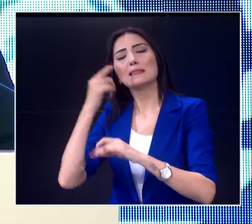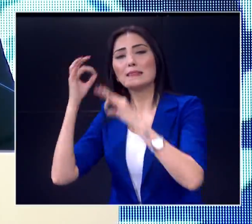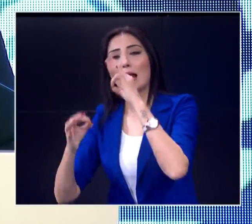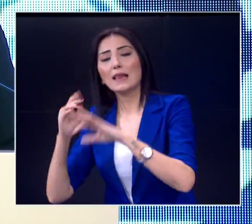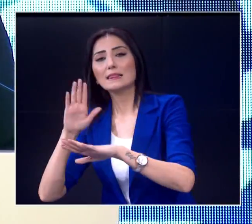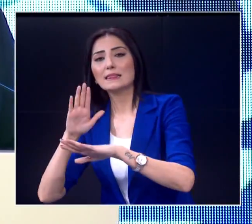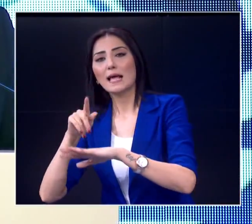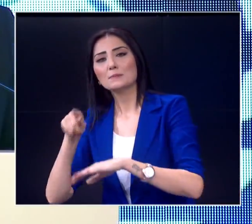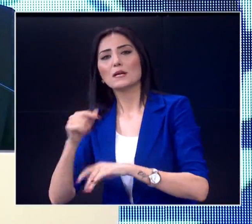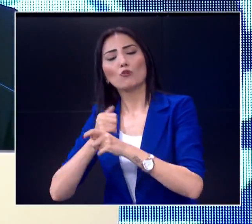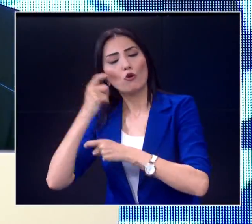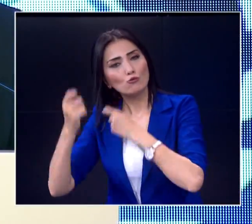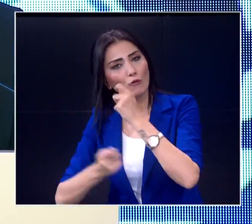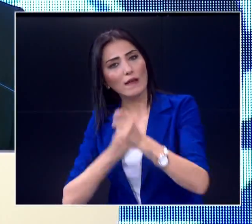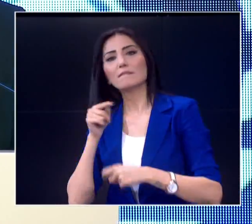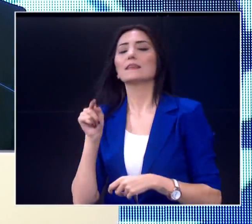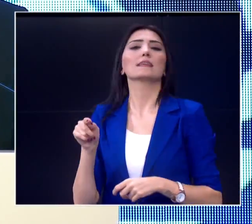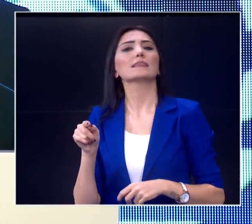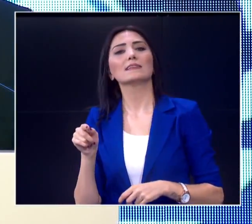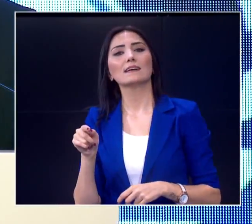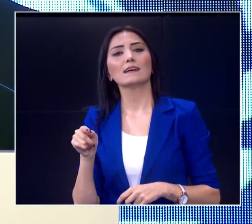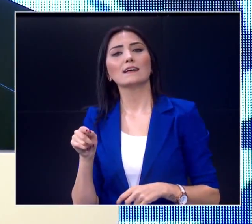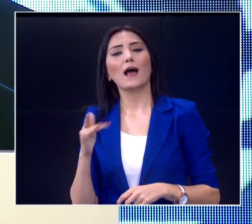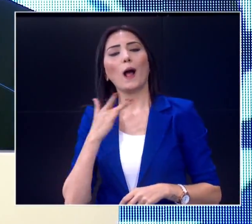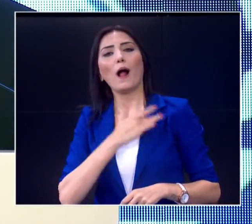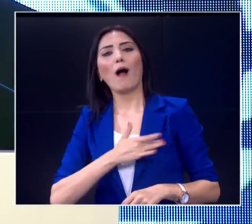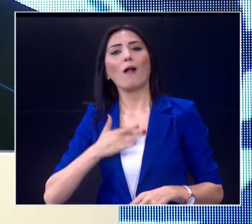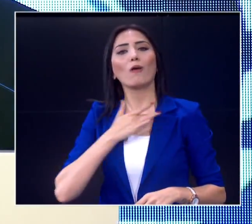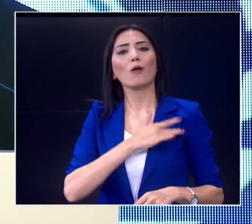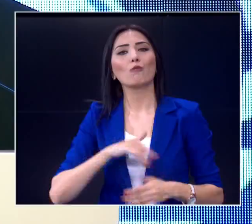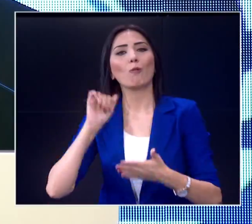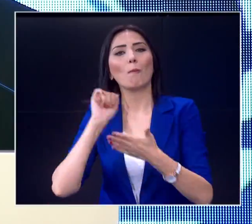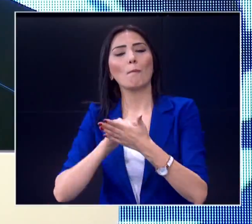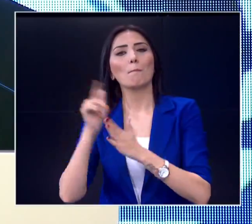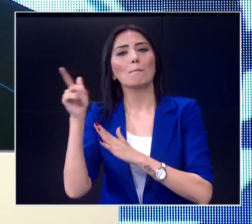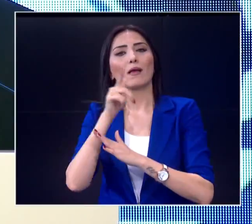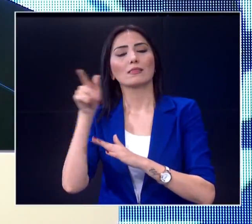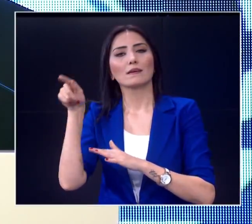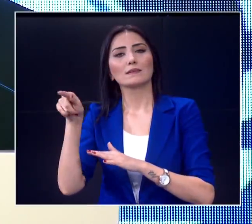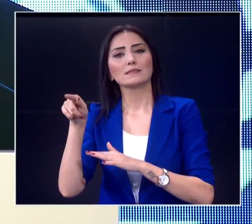denetlenmesi görevini de Anadolu medyası yapıyor.